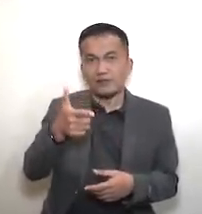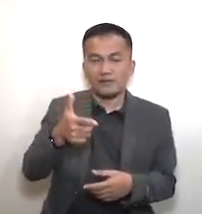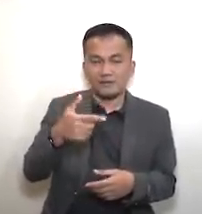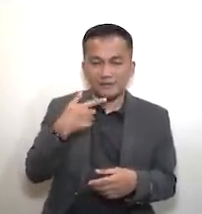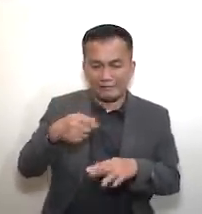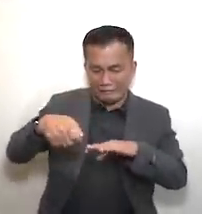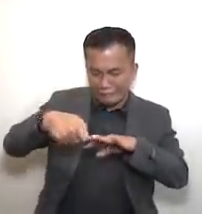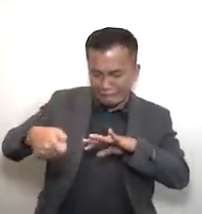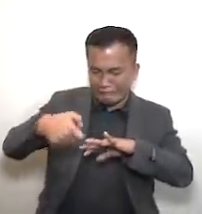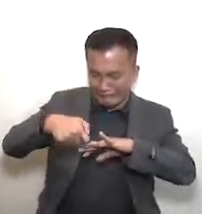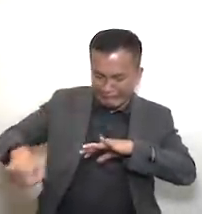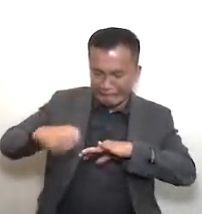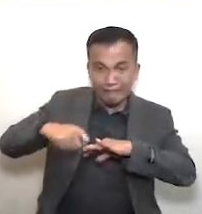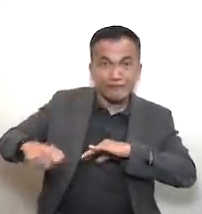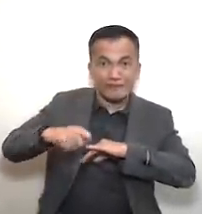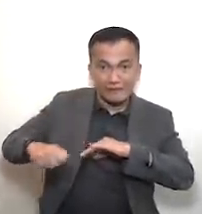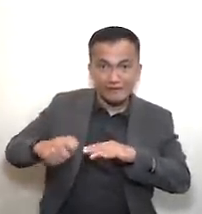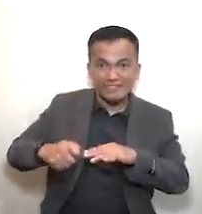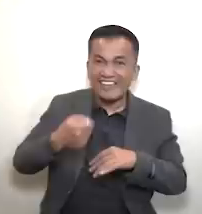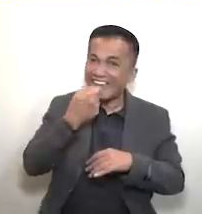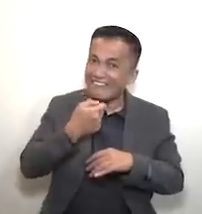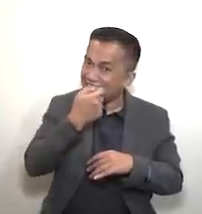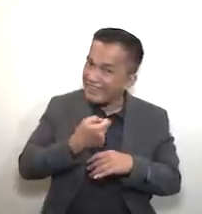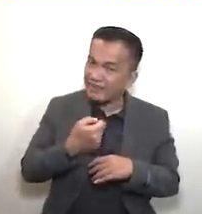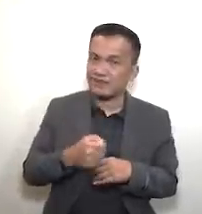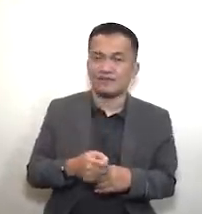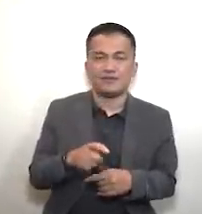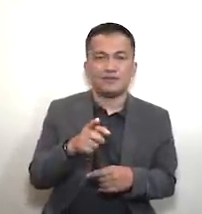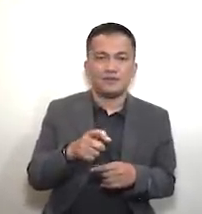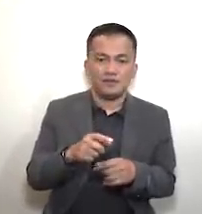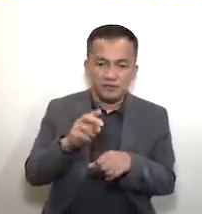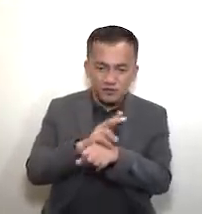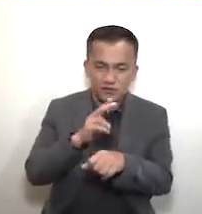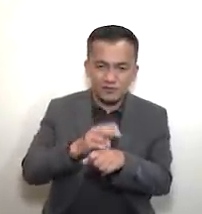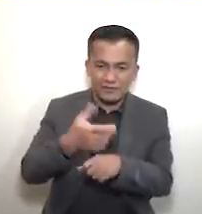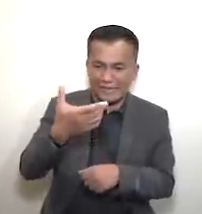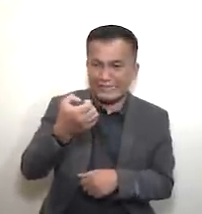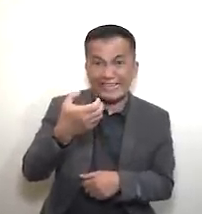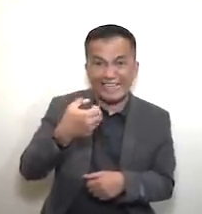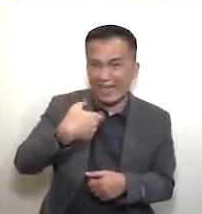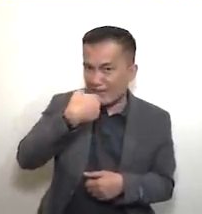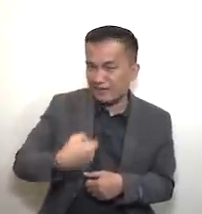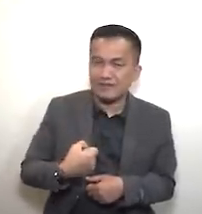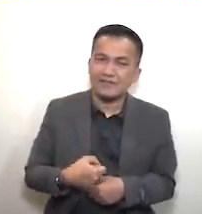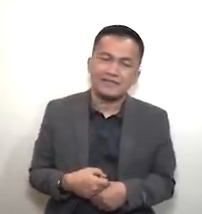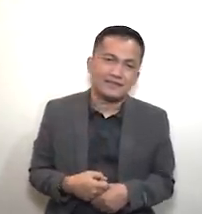ng mga kuko. Isa-isa. Pati ngipin. Gamit ang plies.